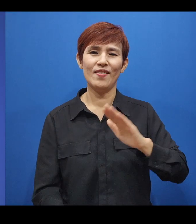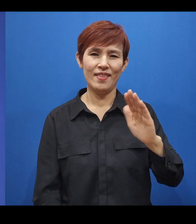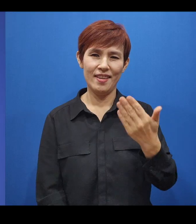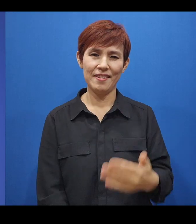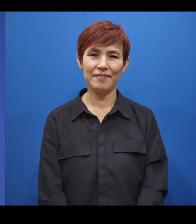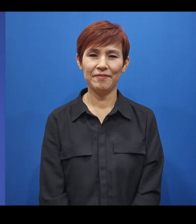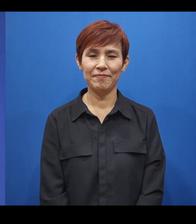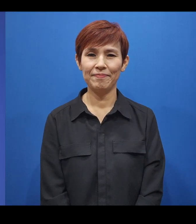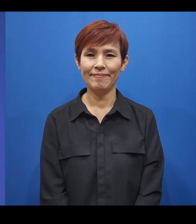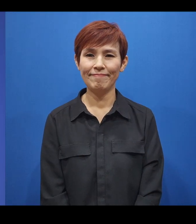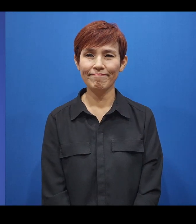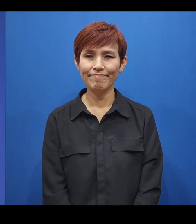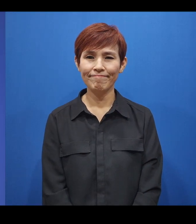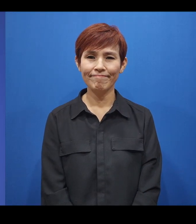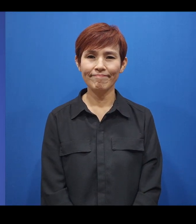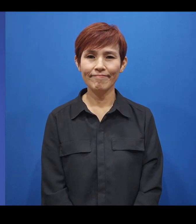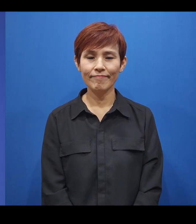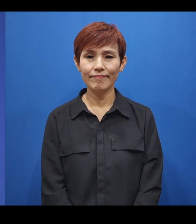얼마나 사랑하시는지.